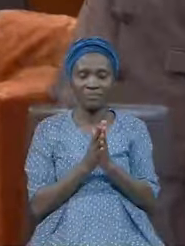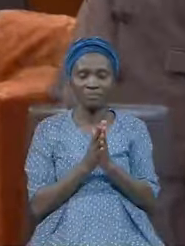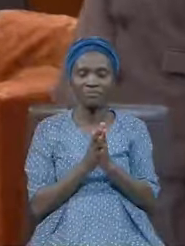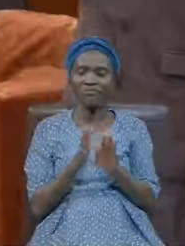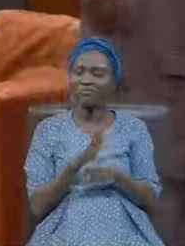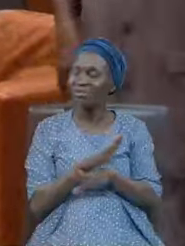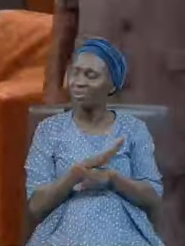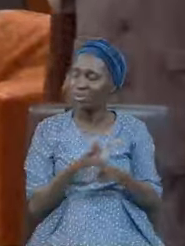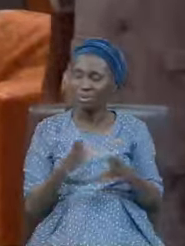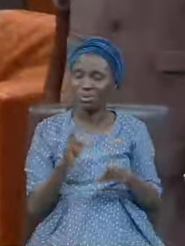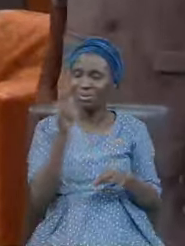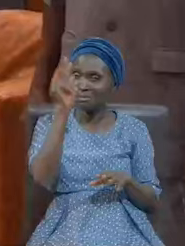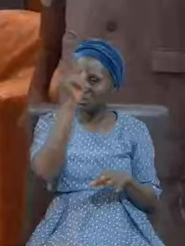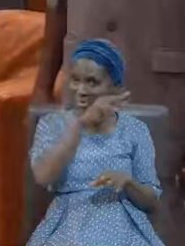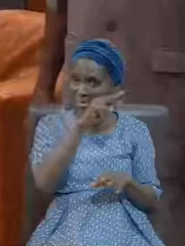vain